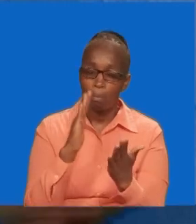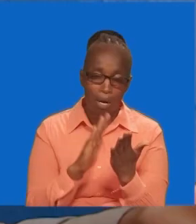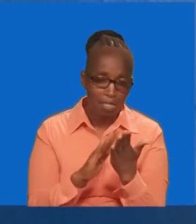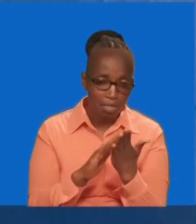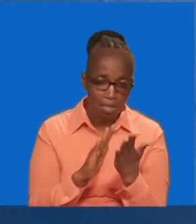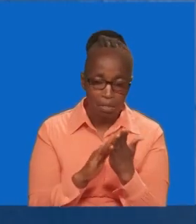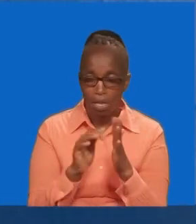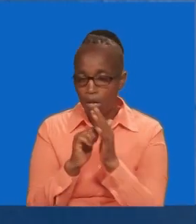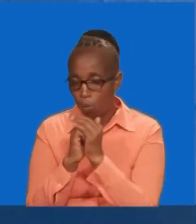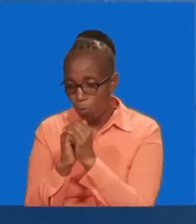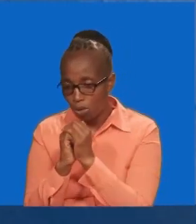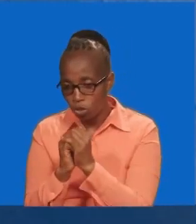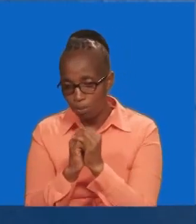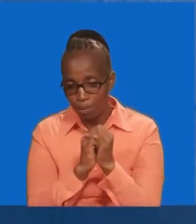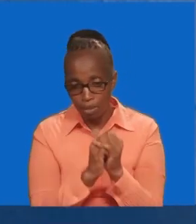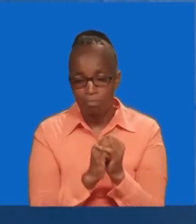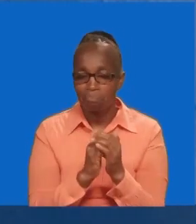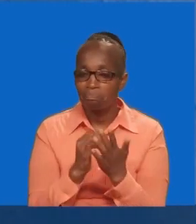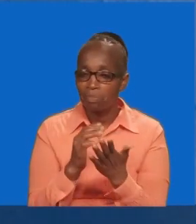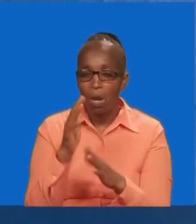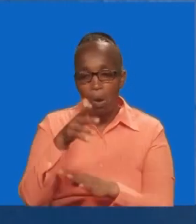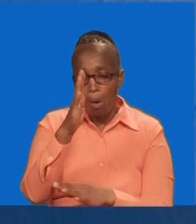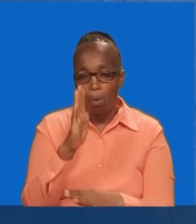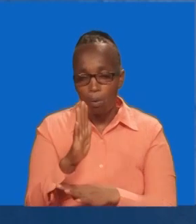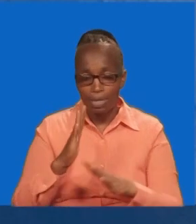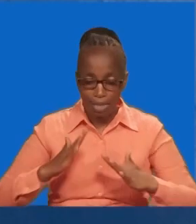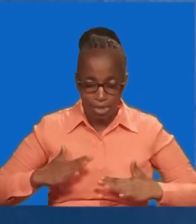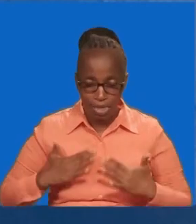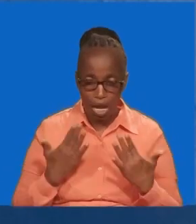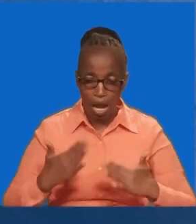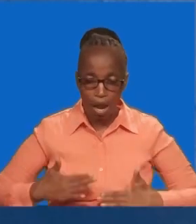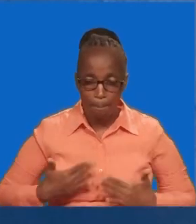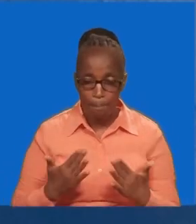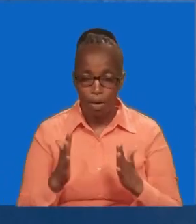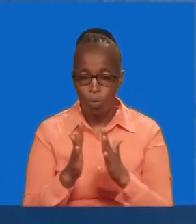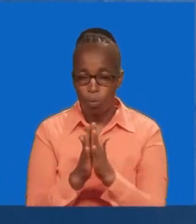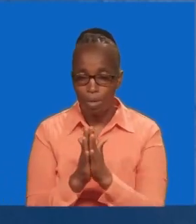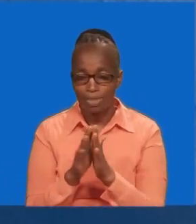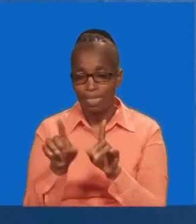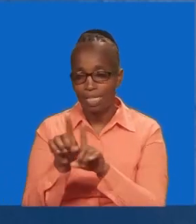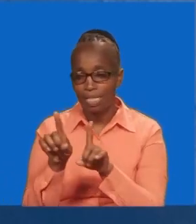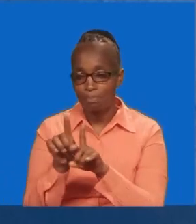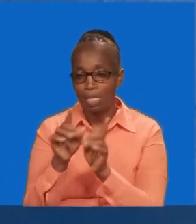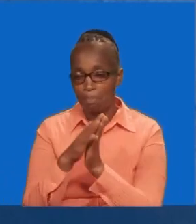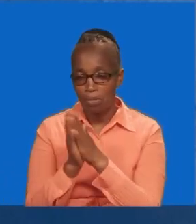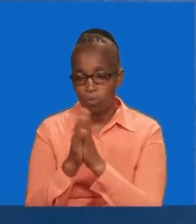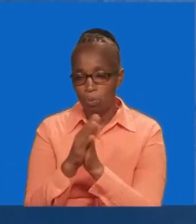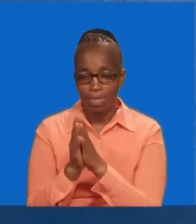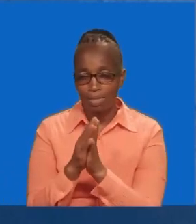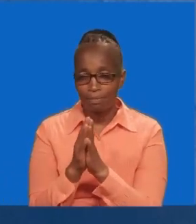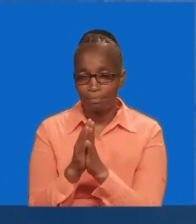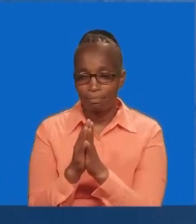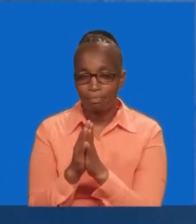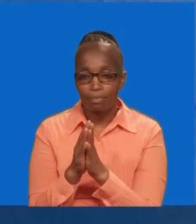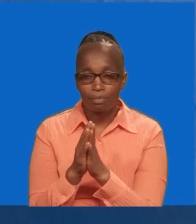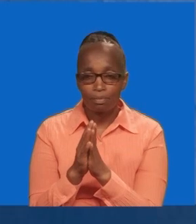or praising. Na Mungu anapendezwa na jambo hilo sana. Na hivyo basi